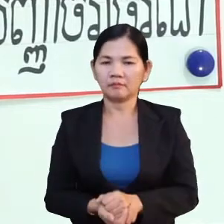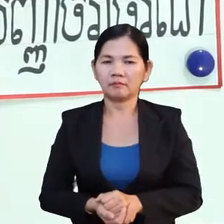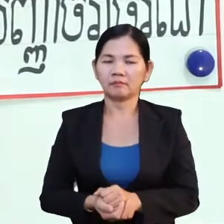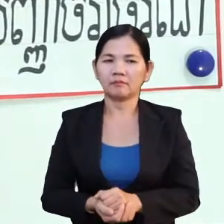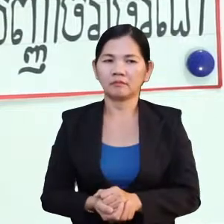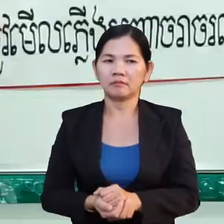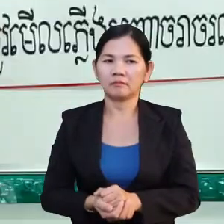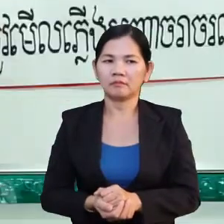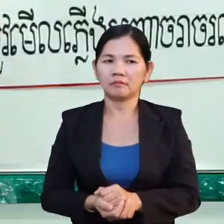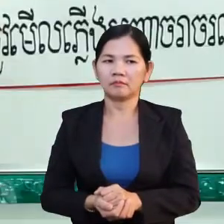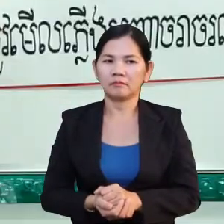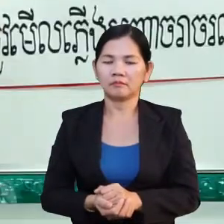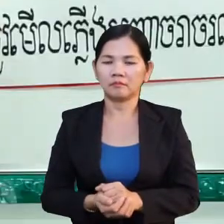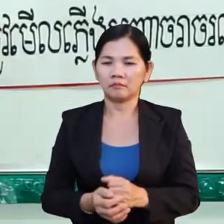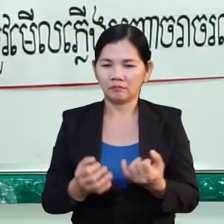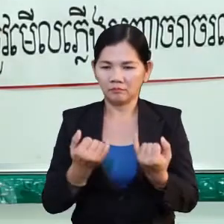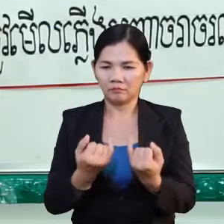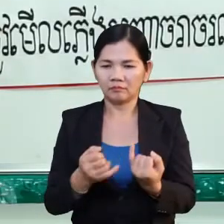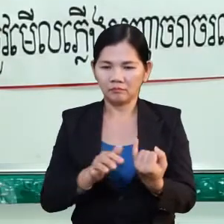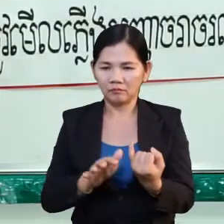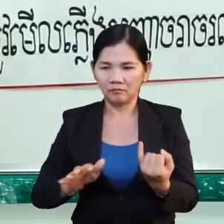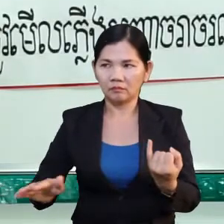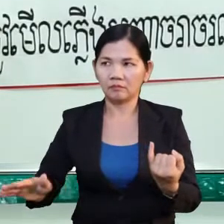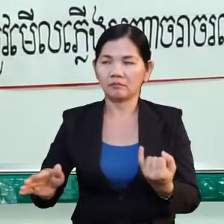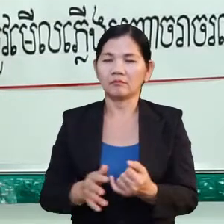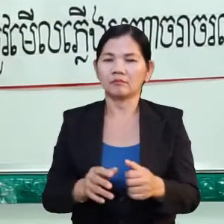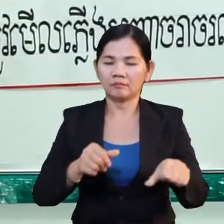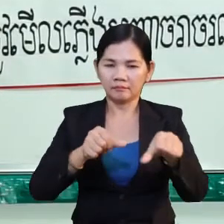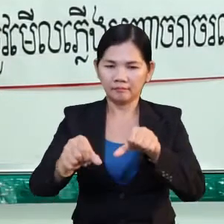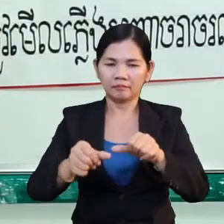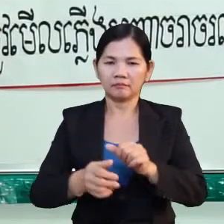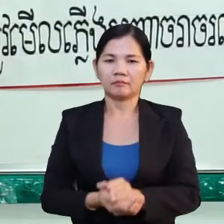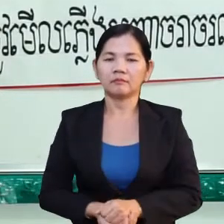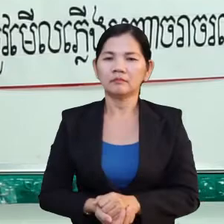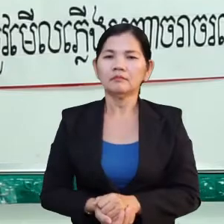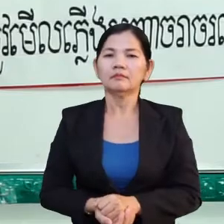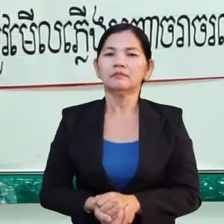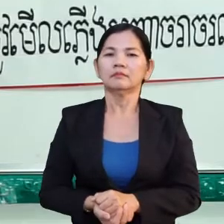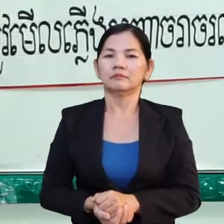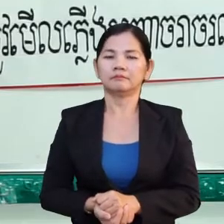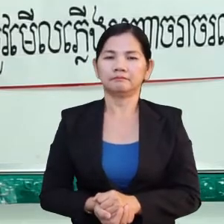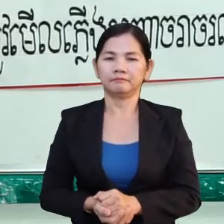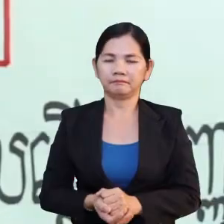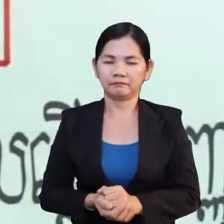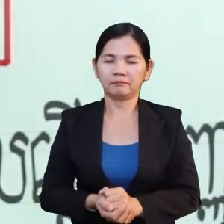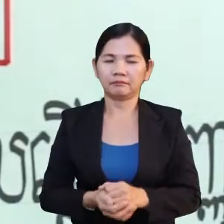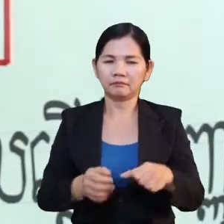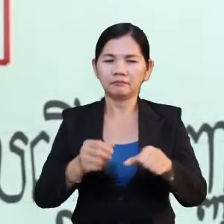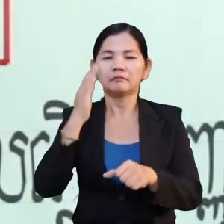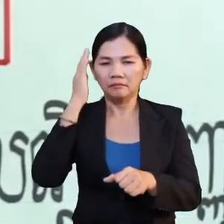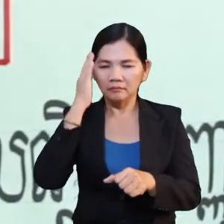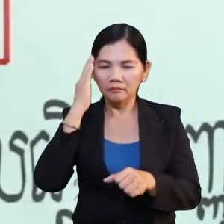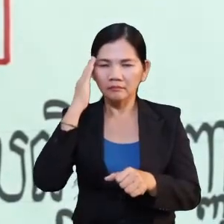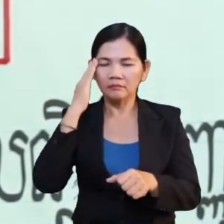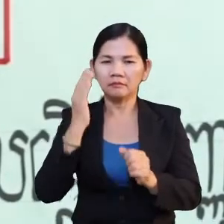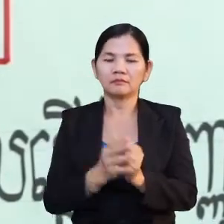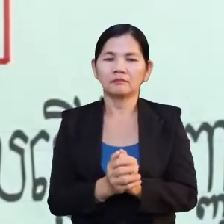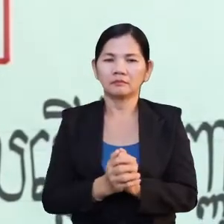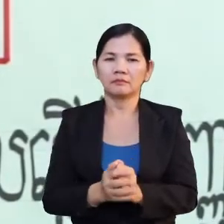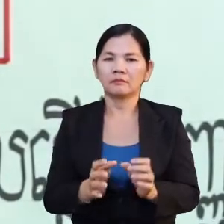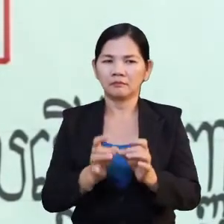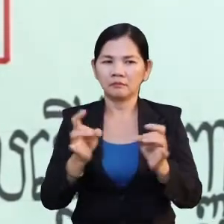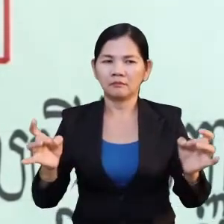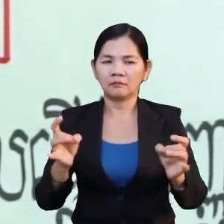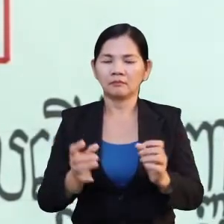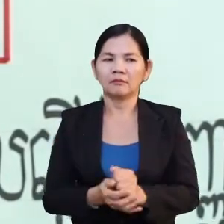ចាអញ្ចឹងរូបហ្នឹងគឺកុមារគាត់កំពុងតែមើលអ្វីដែរកូនចាអញ្ចឹងយើងដឹងរួចម្ដងហើយដែលអ្នកគ្រូបង្រិចឲ្យធំ